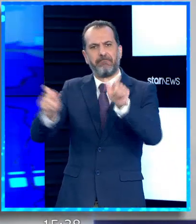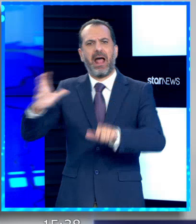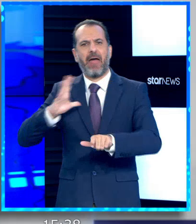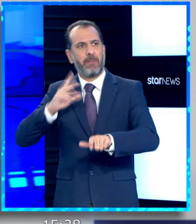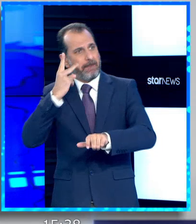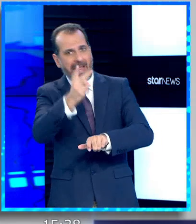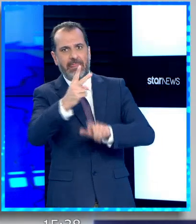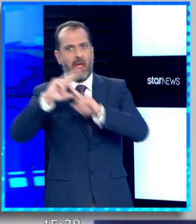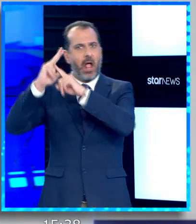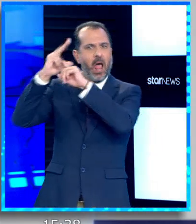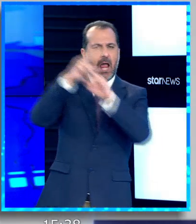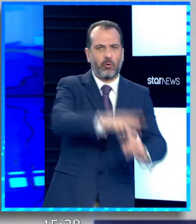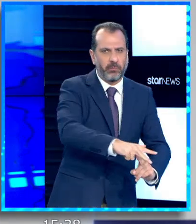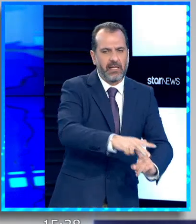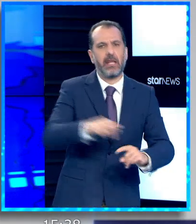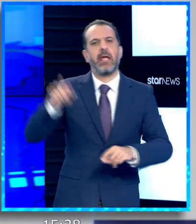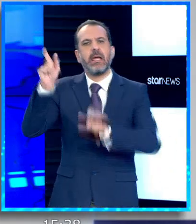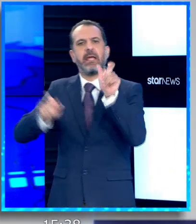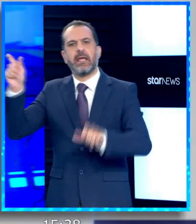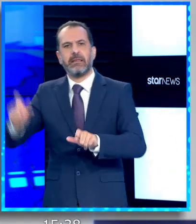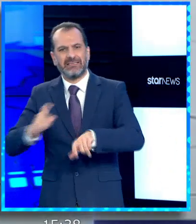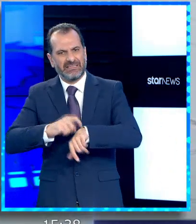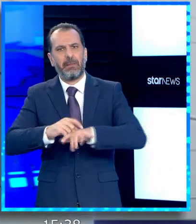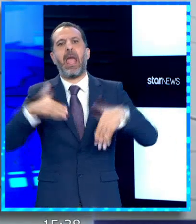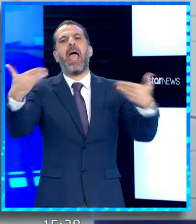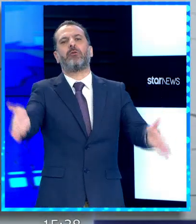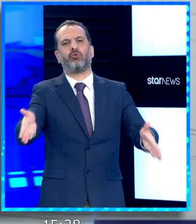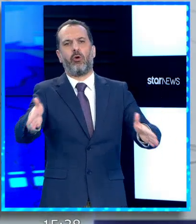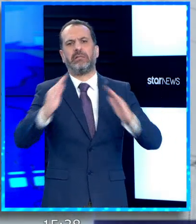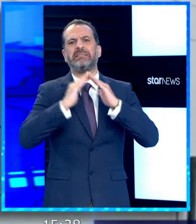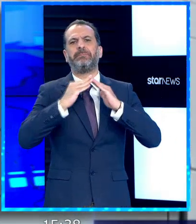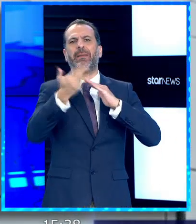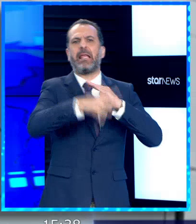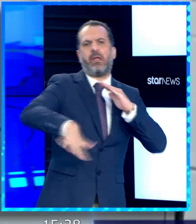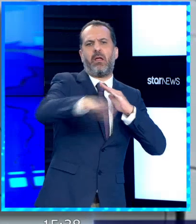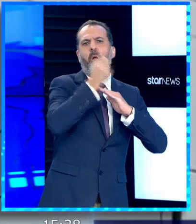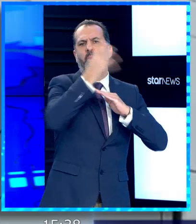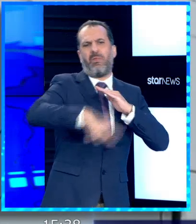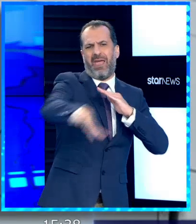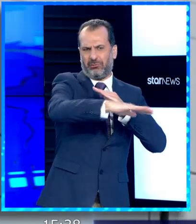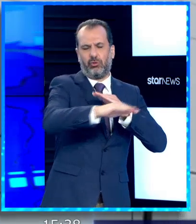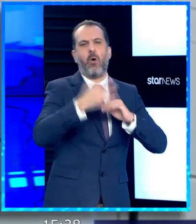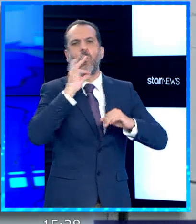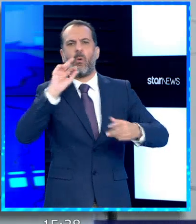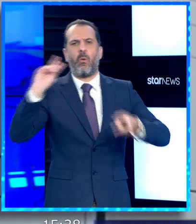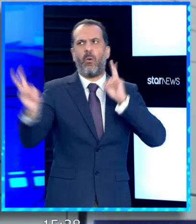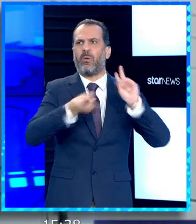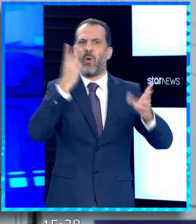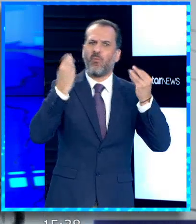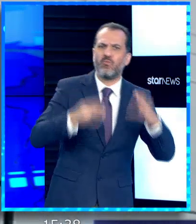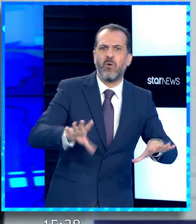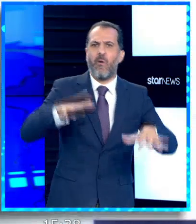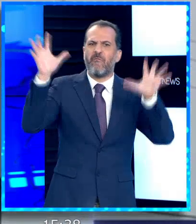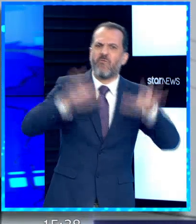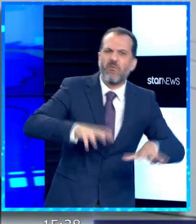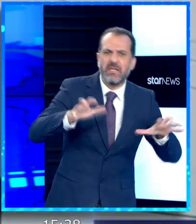οι περισσότεροι, είχαν ήδη βγει έξω εκείνη τη στιγμή στις αυλές τους, καθώς βρισκόταν σε εξέλιξη η κακοκαιρία ηλίας, προκειμένου